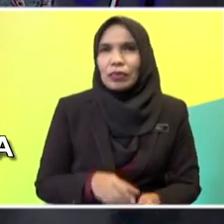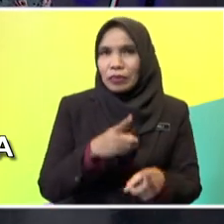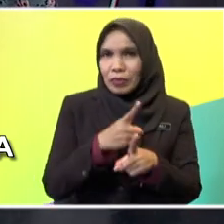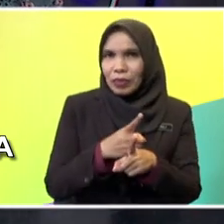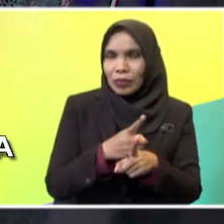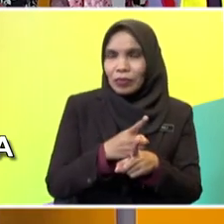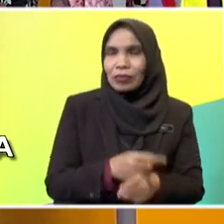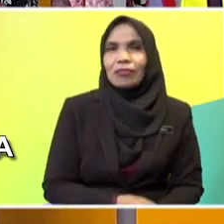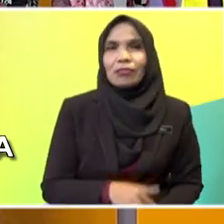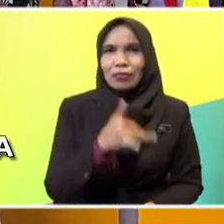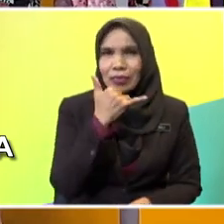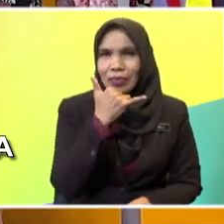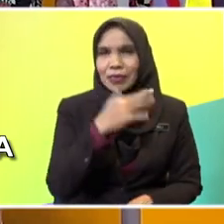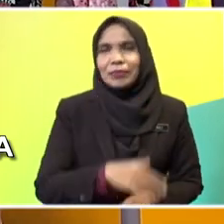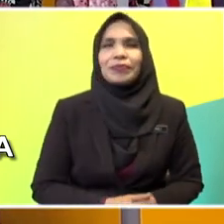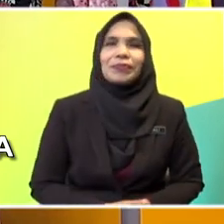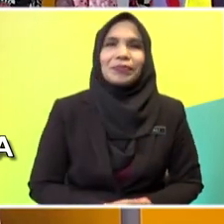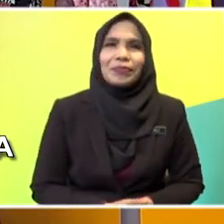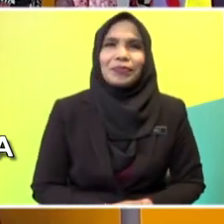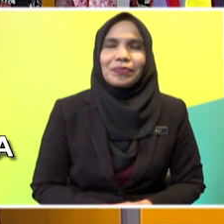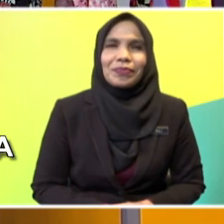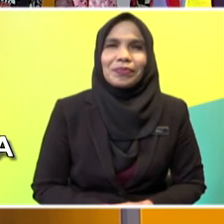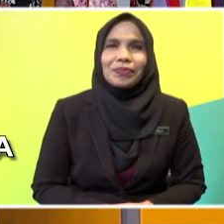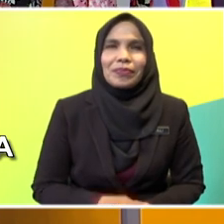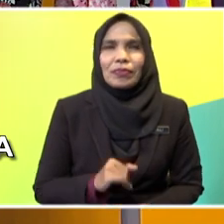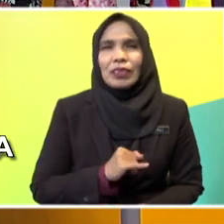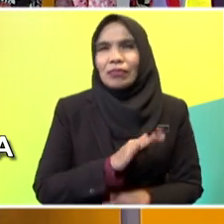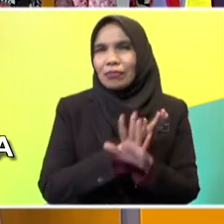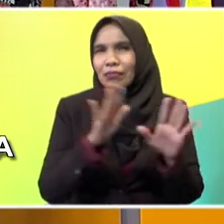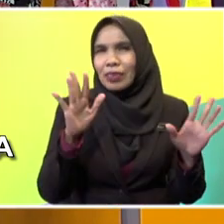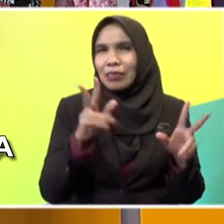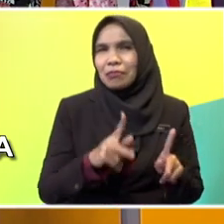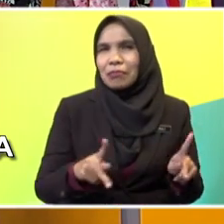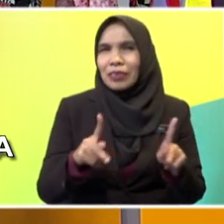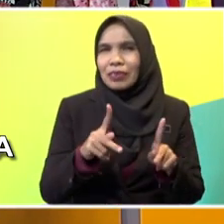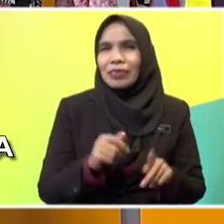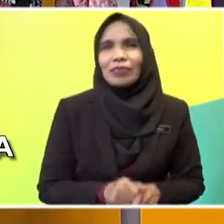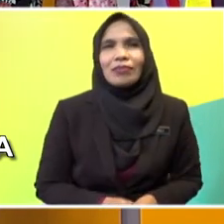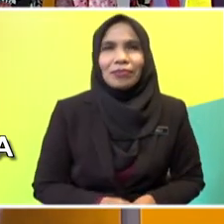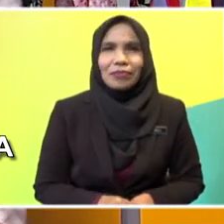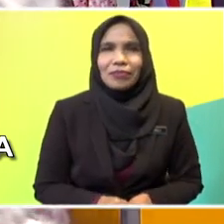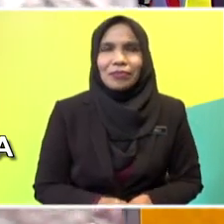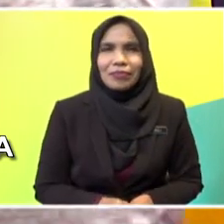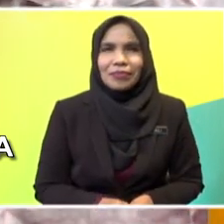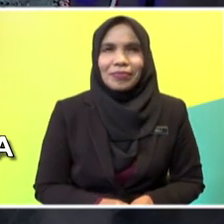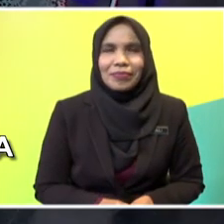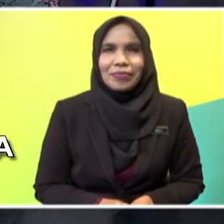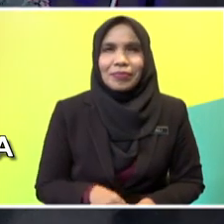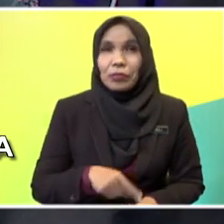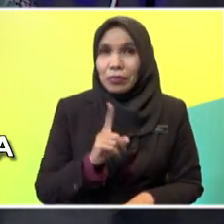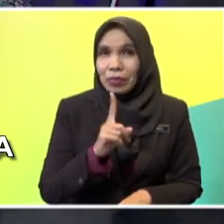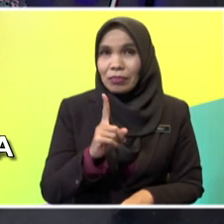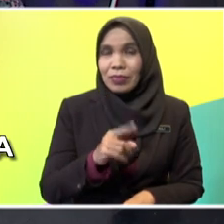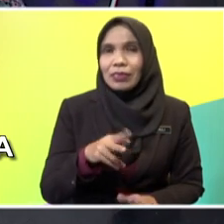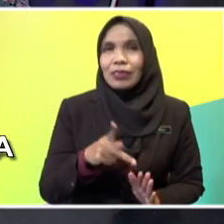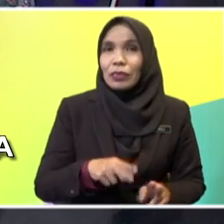Saya letak pin di sini. Yeah. Saya tak pasti, tapi tadi masa belajar di sini kedudukannya. Okey. Okey, boleh kita